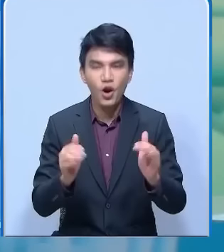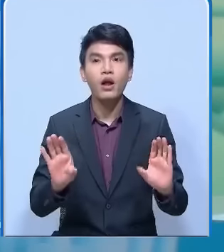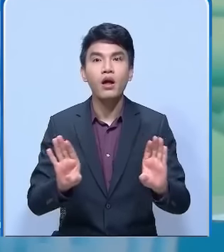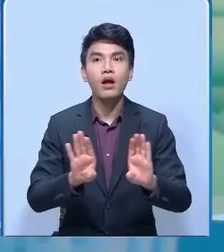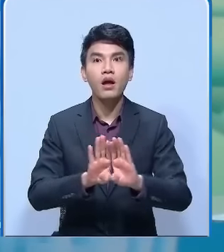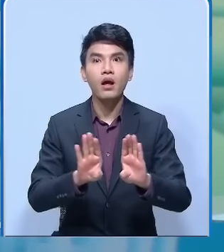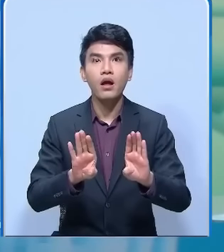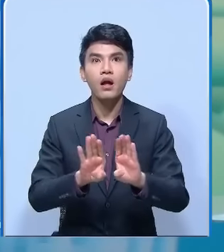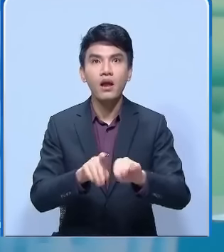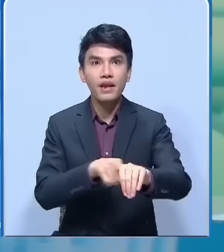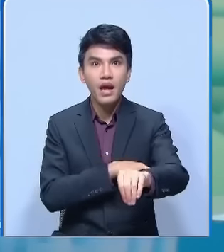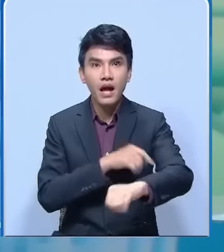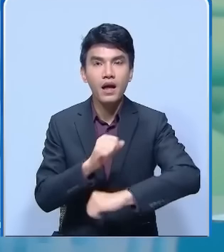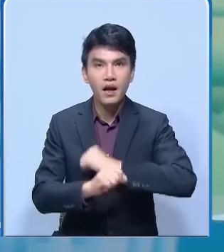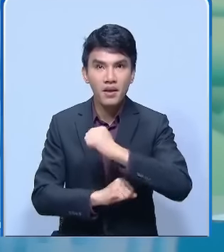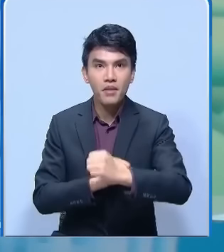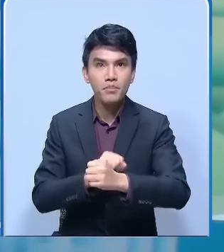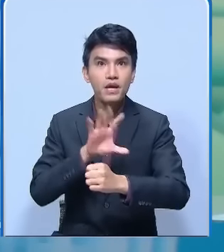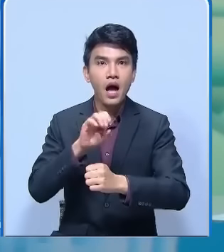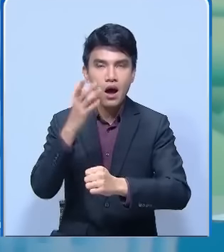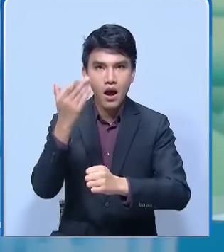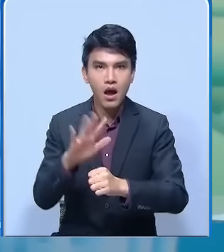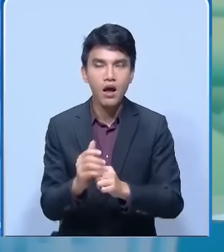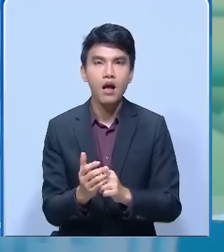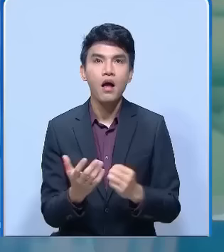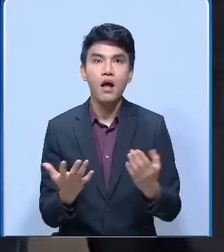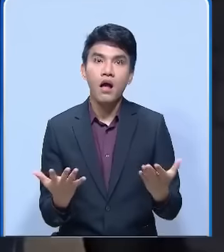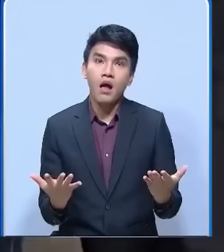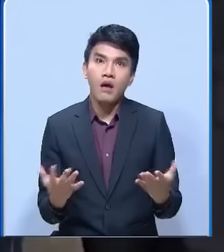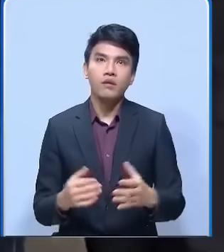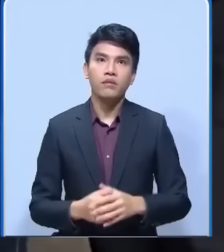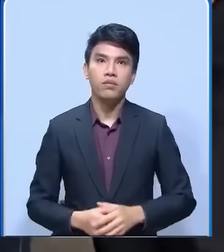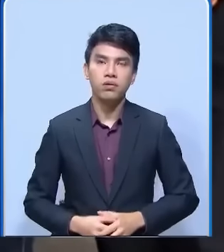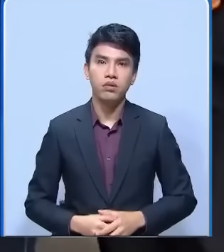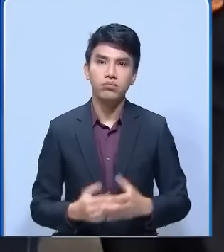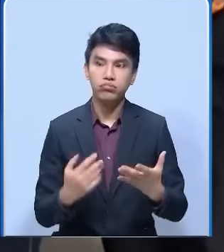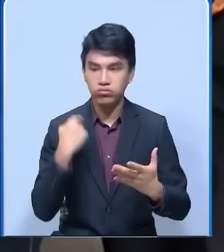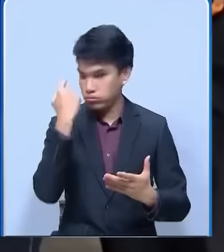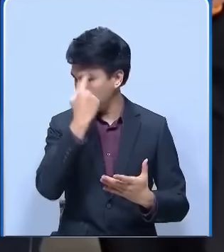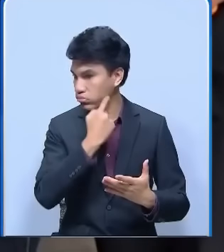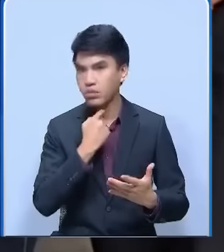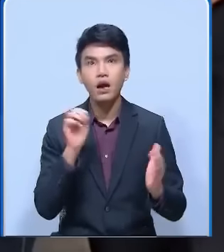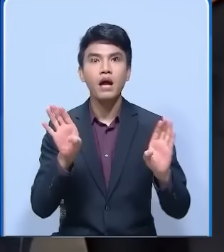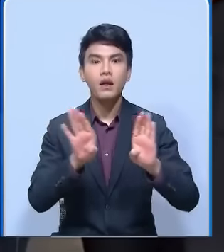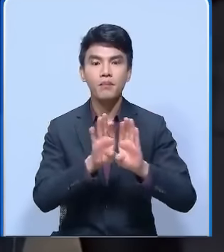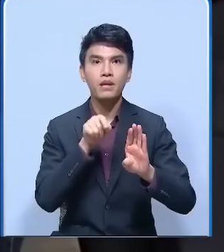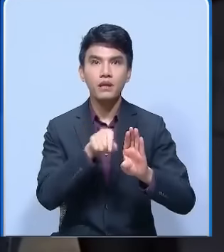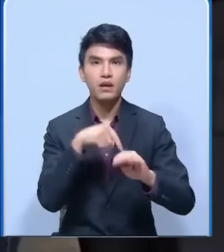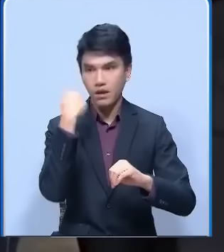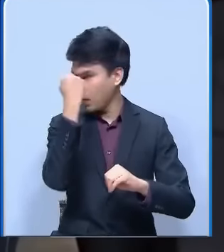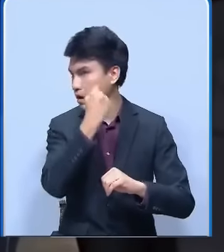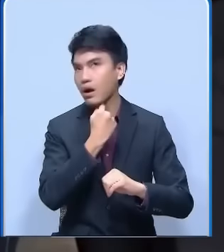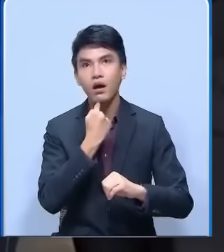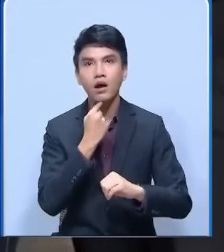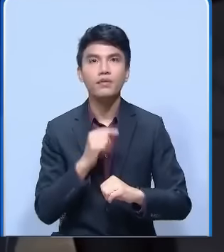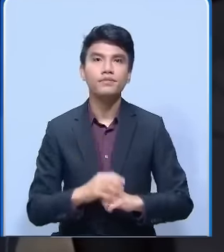ใช้กันมานาน50ปีเอาแล้วจะไปยังไงอ่ะแล้วใครที่มาปิดอ่ะจุดนี้เป็นที่ของใครทางด้